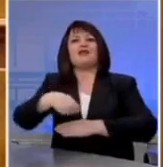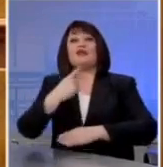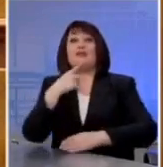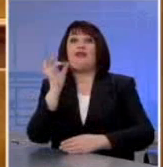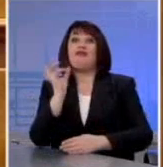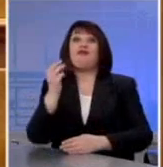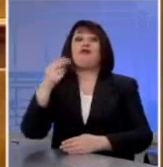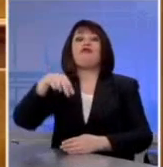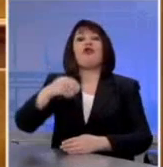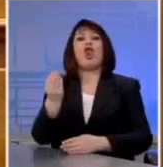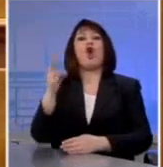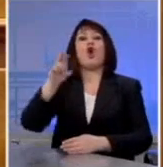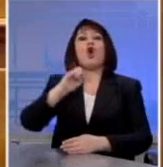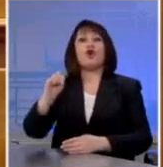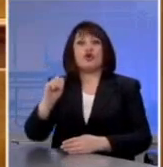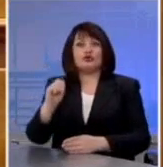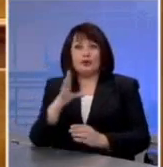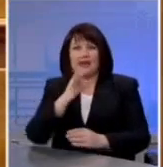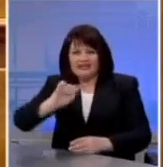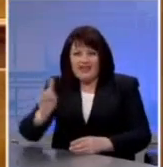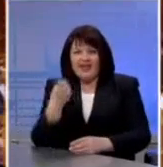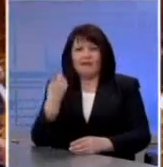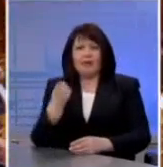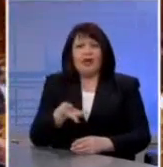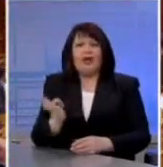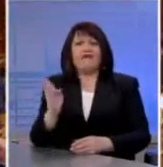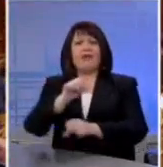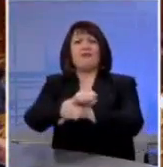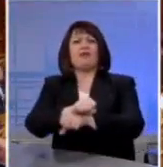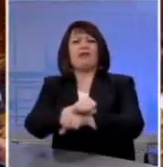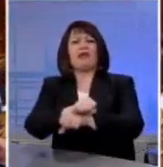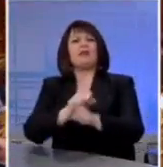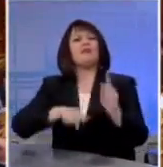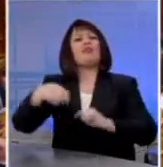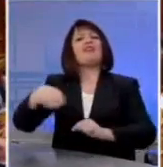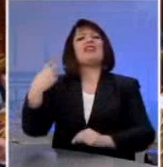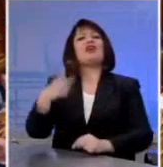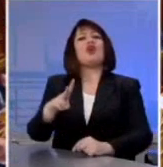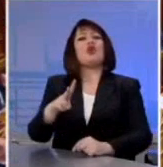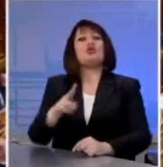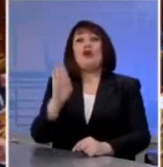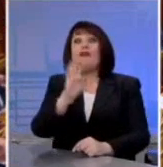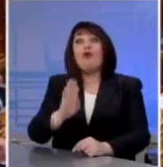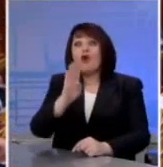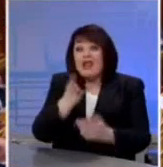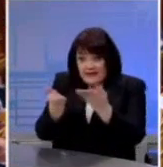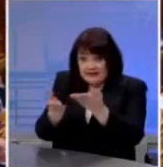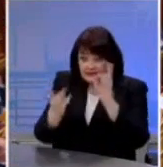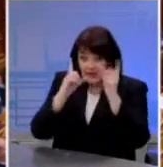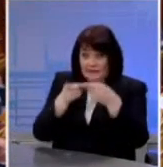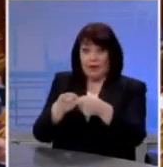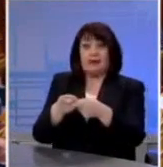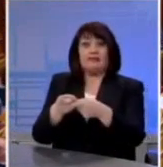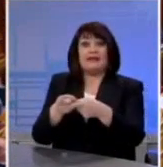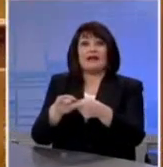Φλόρος και αυτός ως εκθαύματος αποφυλακίζεται. Και ποιος ήταν δικηγόρος του? Ο κύριος Βορύδης. Στην υπόθεση